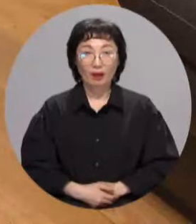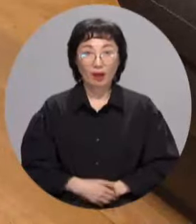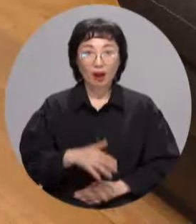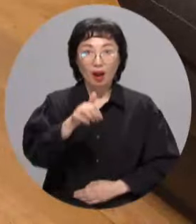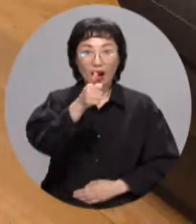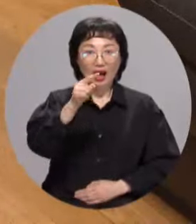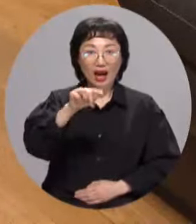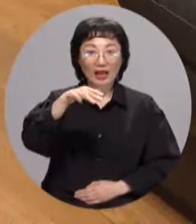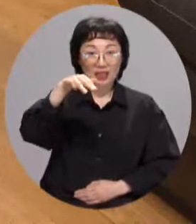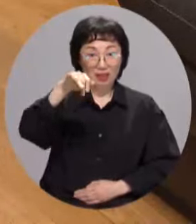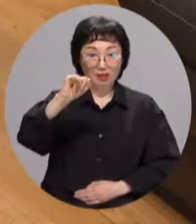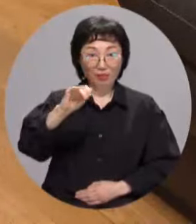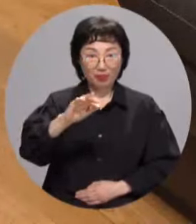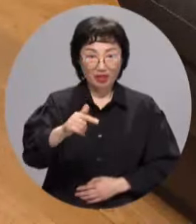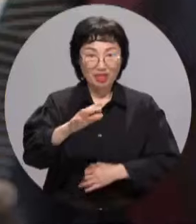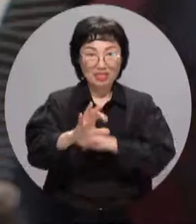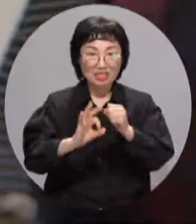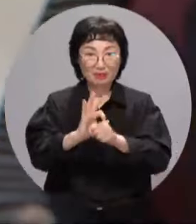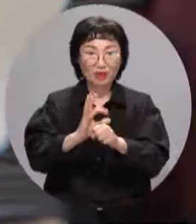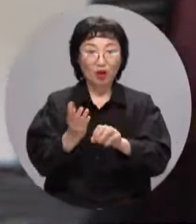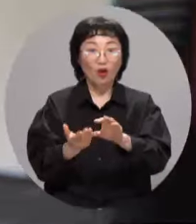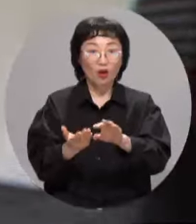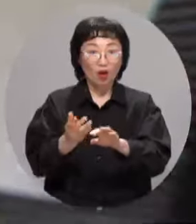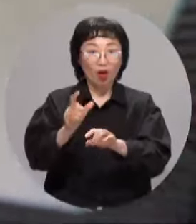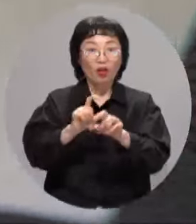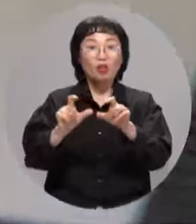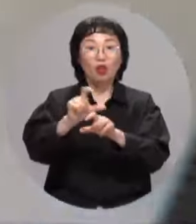한빛 1, 2호기가 10년 더 함께합니다.